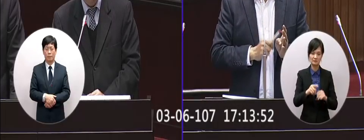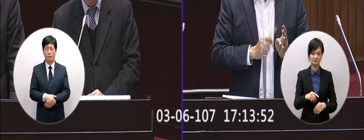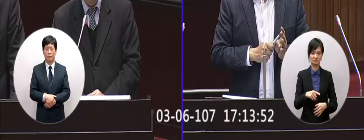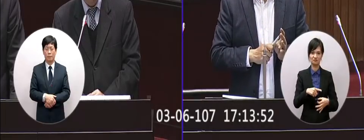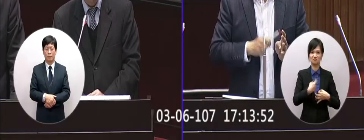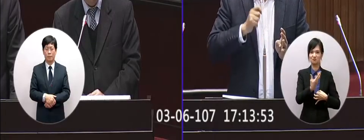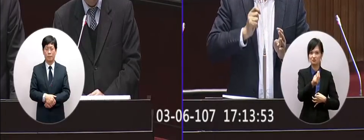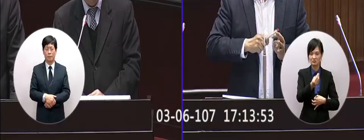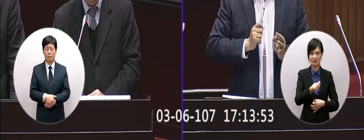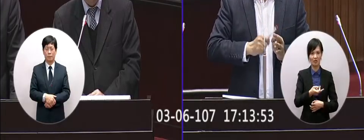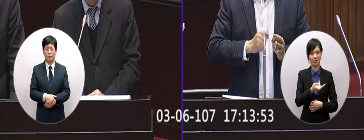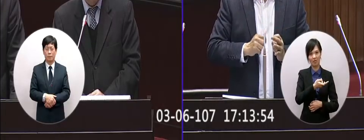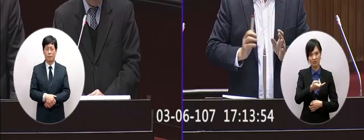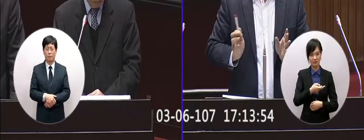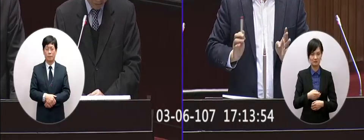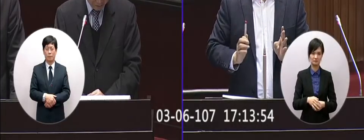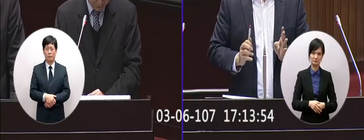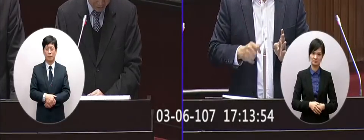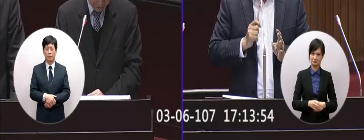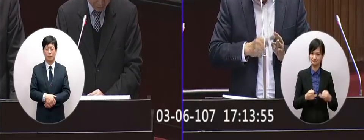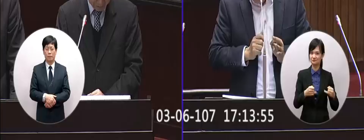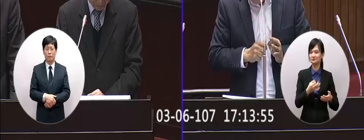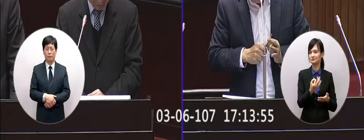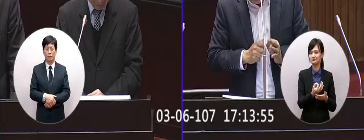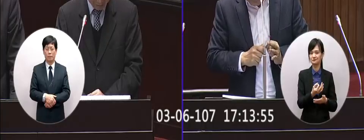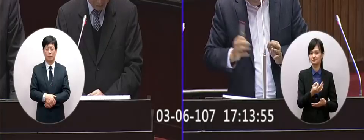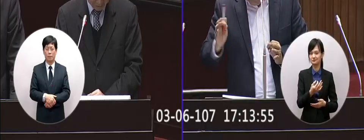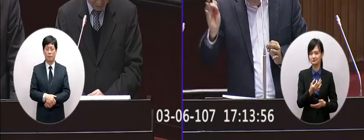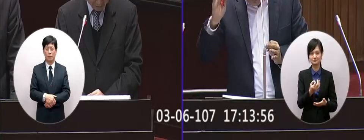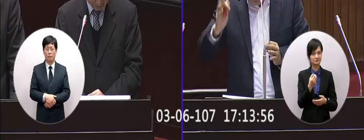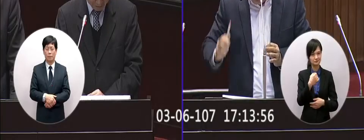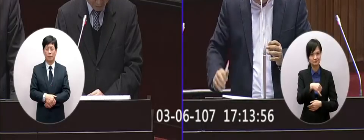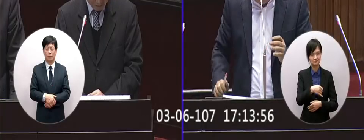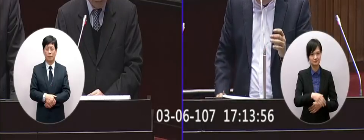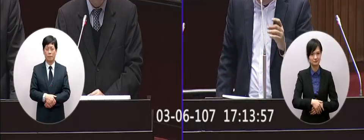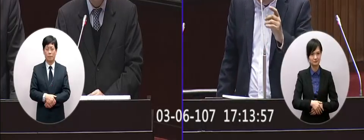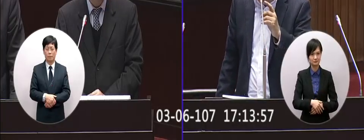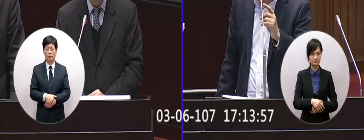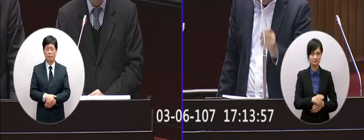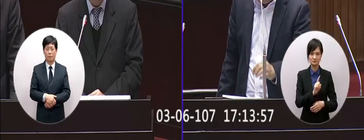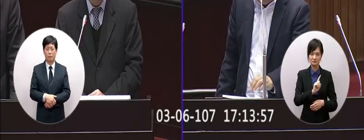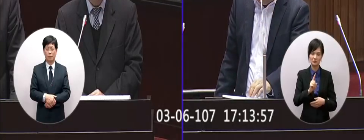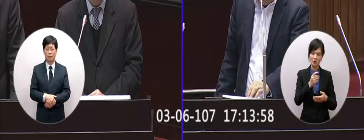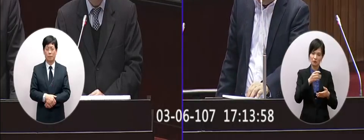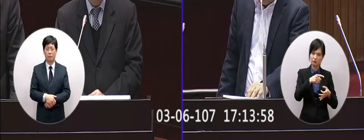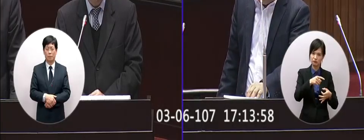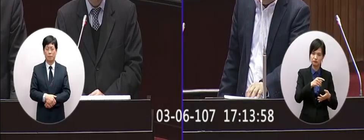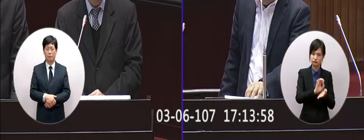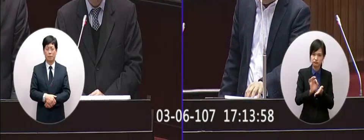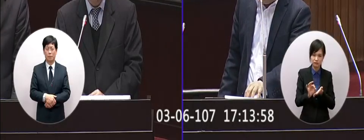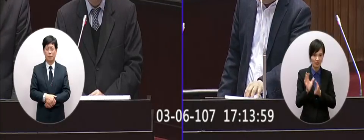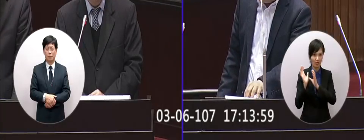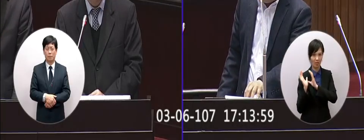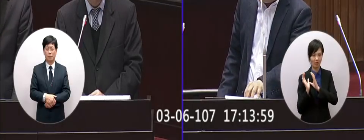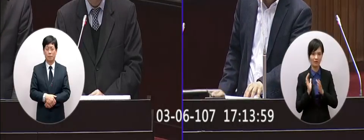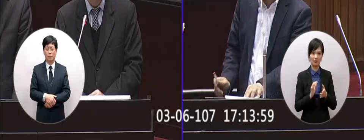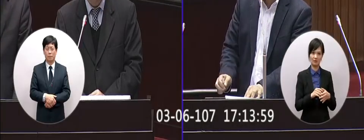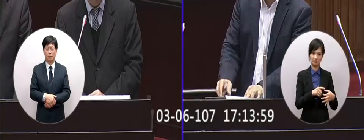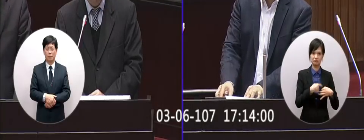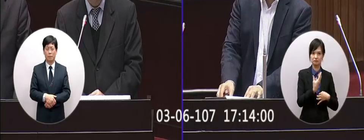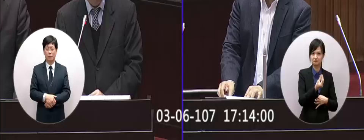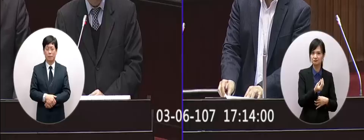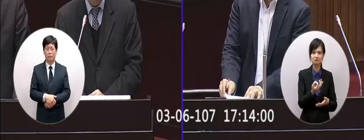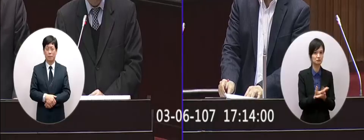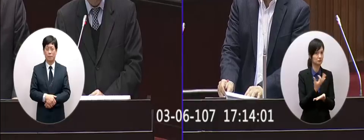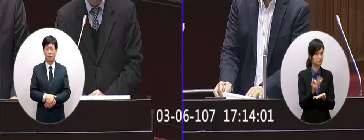效益不足啦，财务啦，效益不高啦，啊，财务啊，这拢总上负担上过大，成本太高，效益太低，运输量不